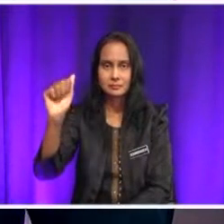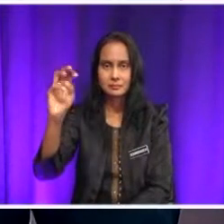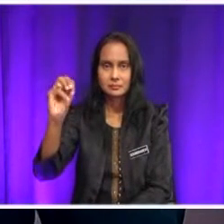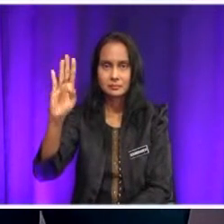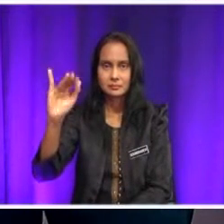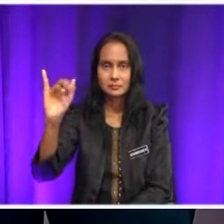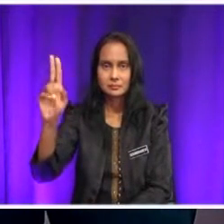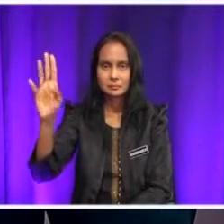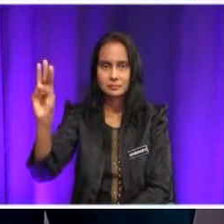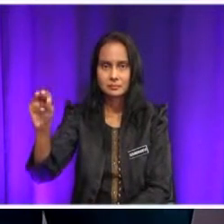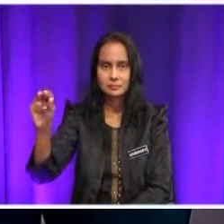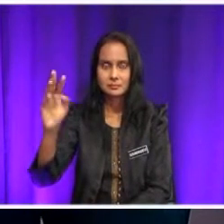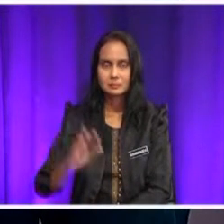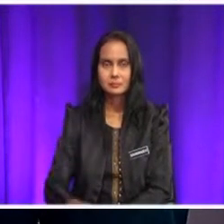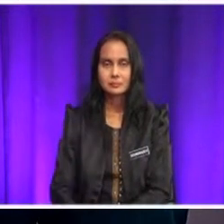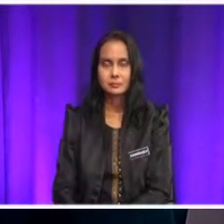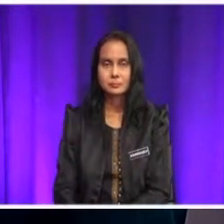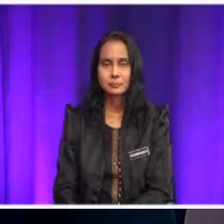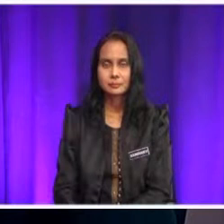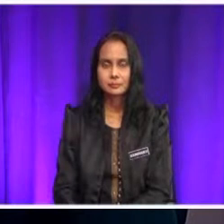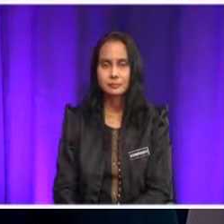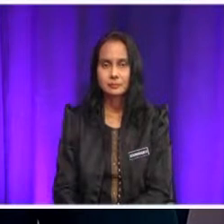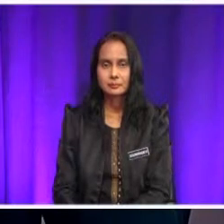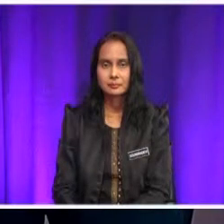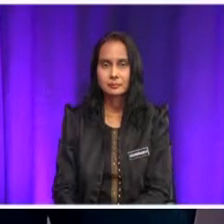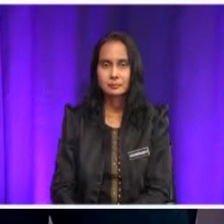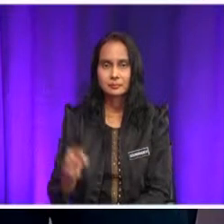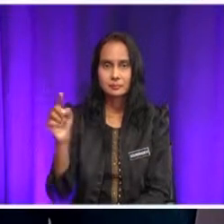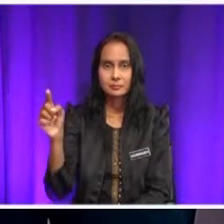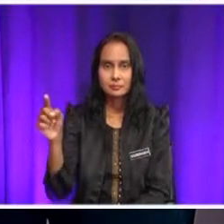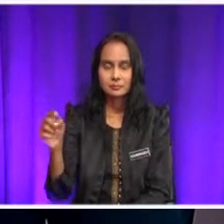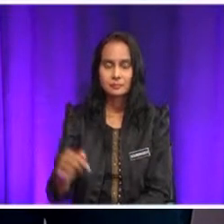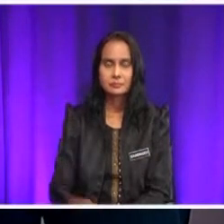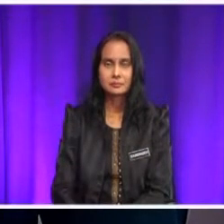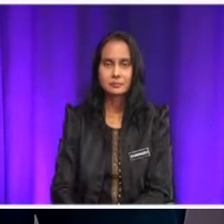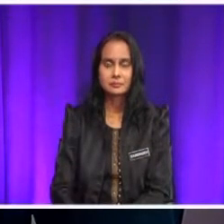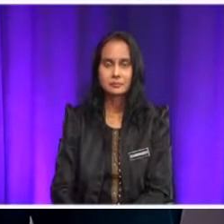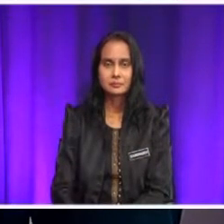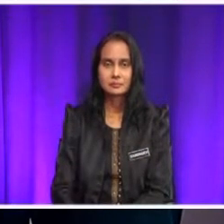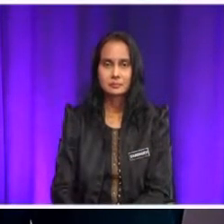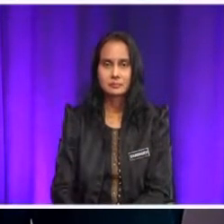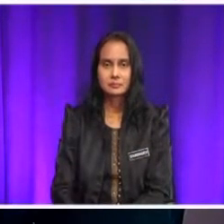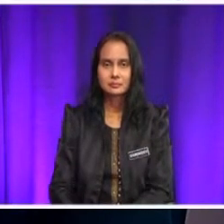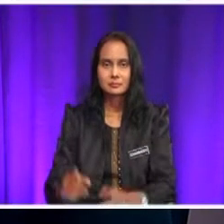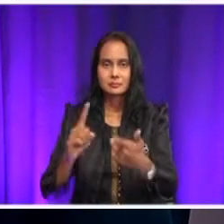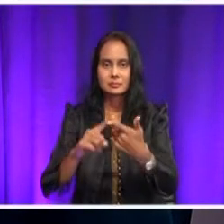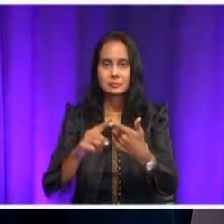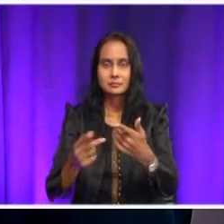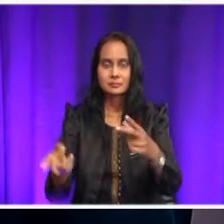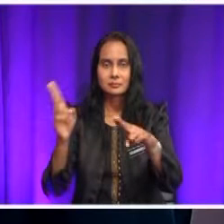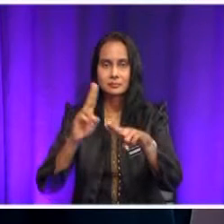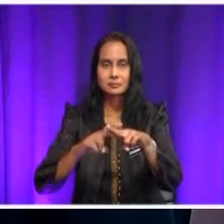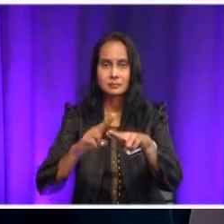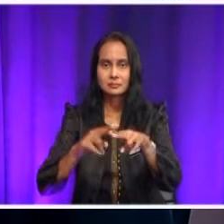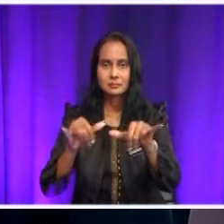oke jadi Champion terletak diantara zolam dan film pertumbuhan sekunder akan menyebabkan pertambahan size